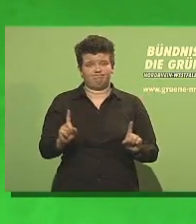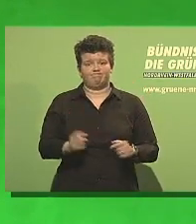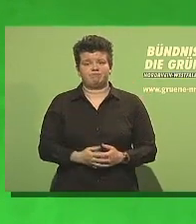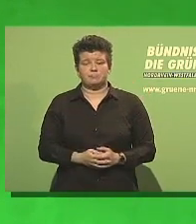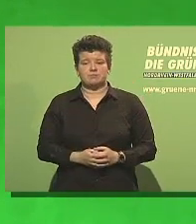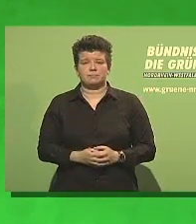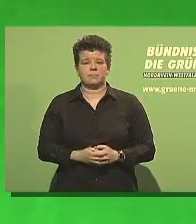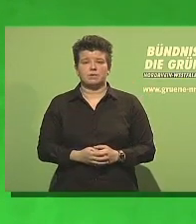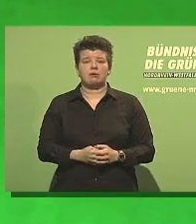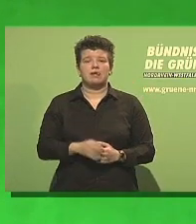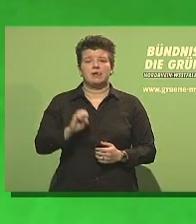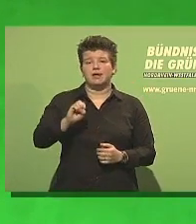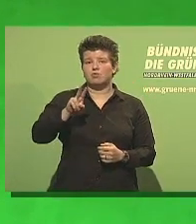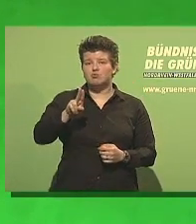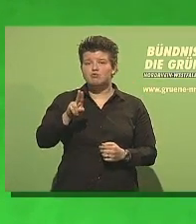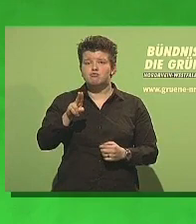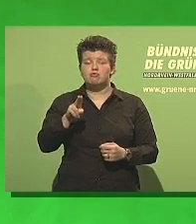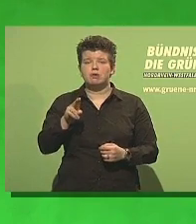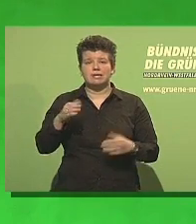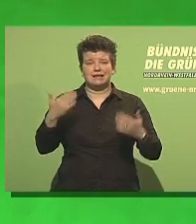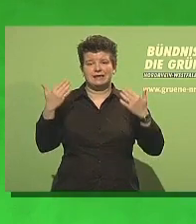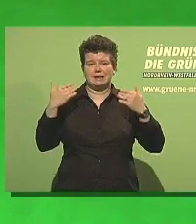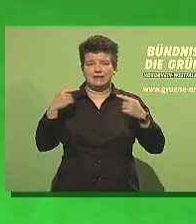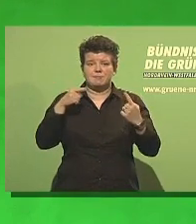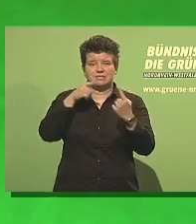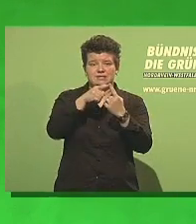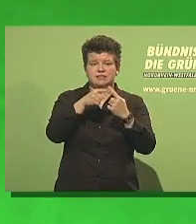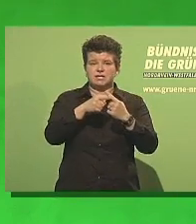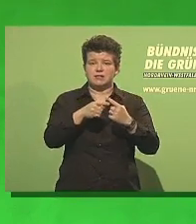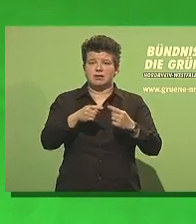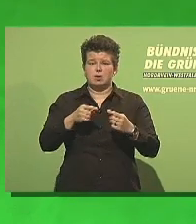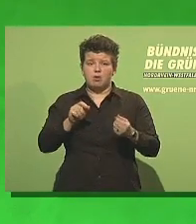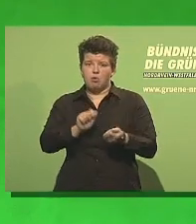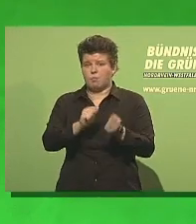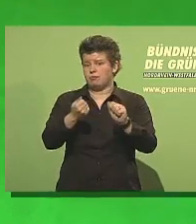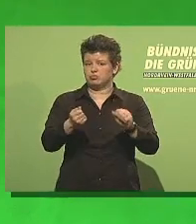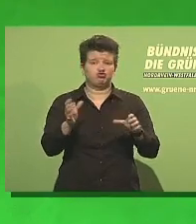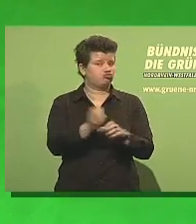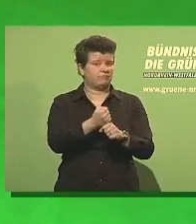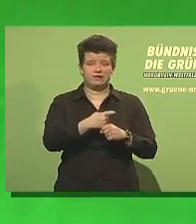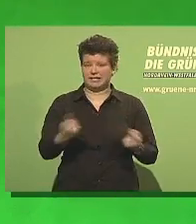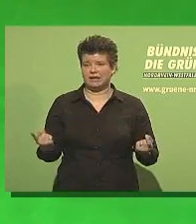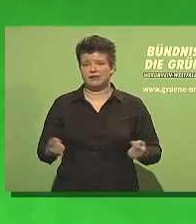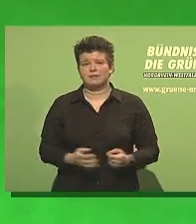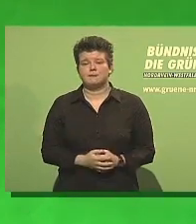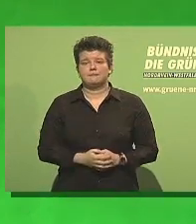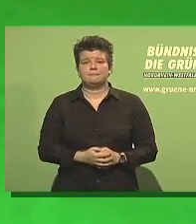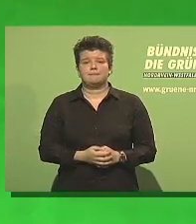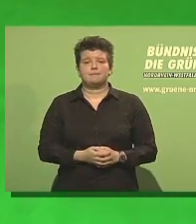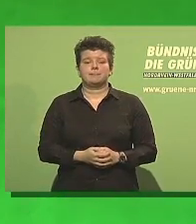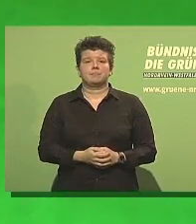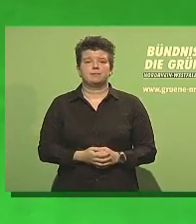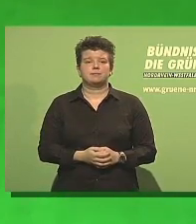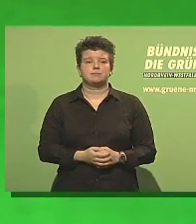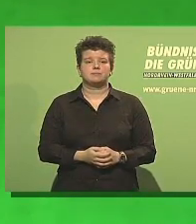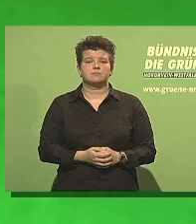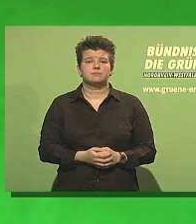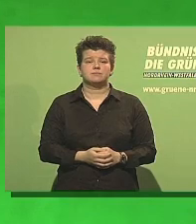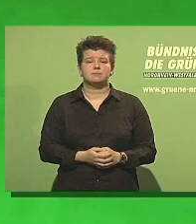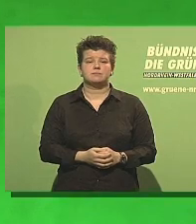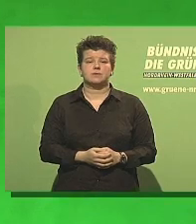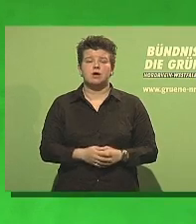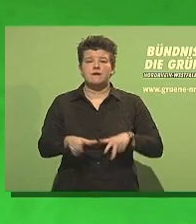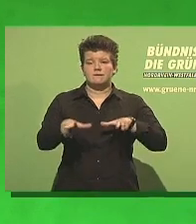veralteten EU-Klimaziele, mehr Energieeffizienz, Reparaturen am Emissionshandel. Wirtschaftsminister Rösler blockiert